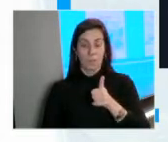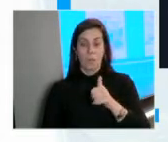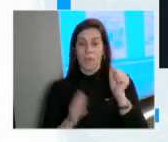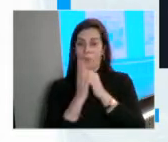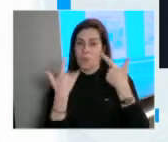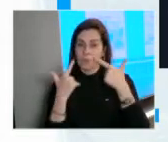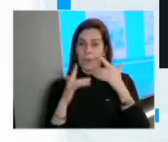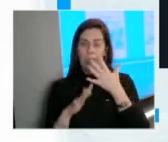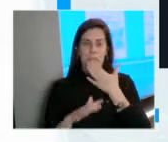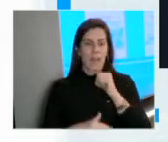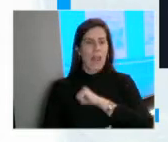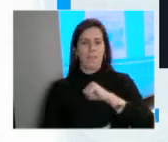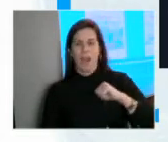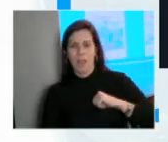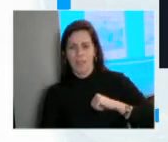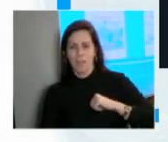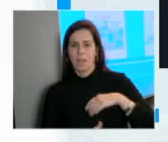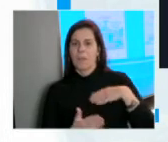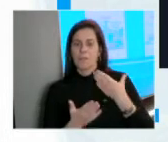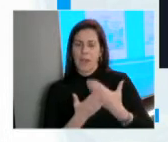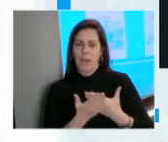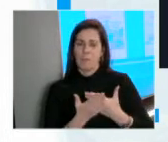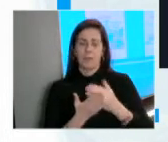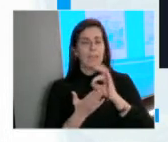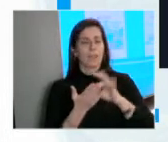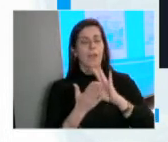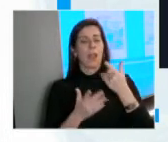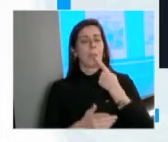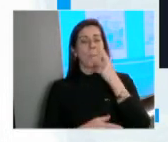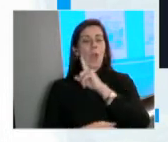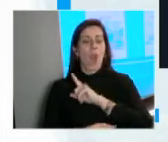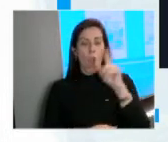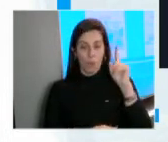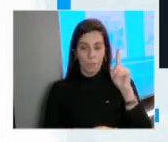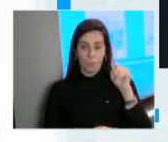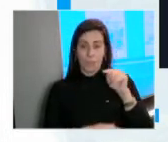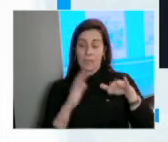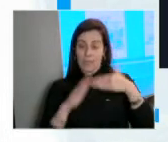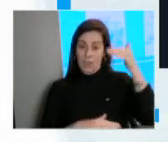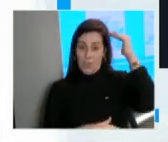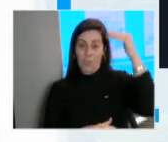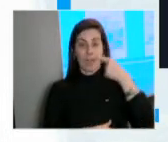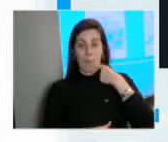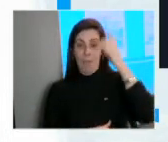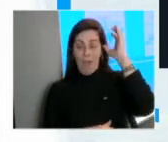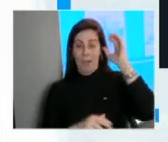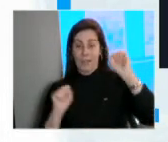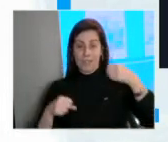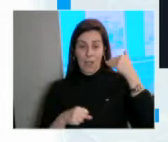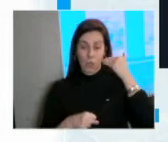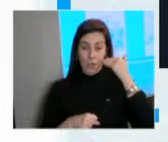העיתונאים שיסבירו כמה ישראל מבודדת, מתנדבים לסייע לו לנסח את הסירוב. וזה אחרי שגנץ הפציר